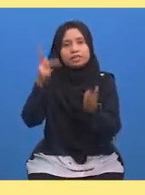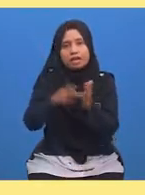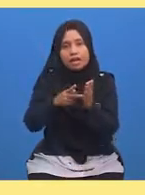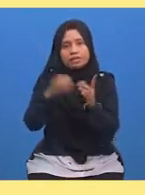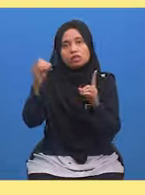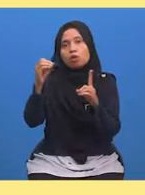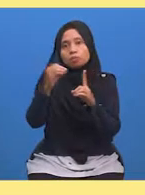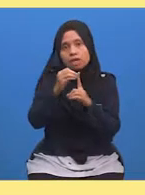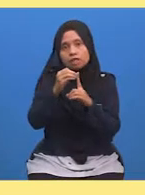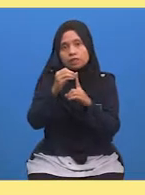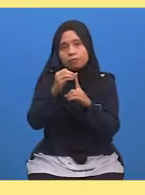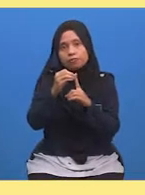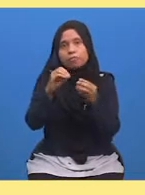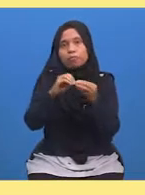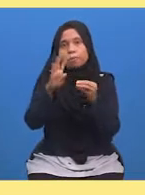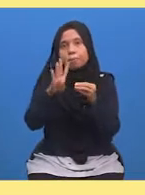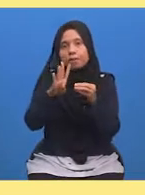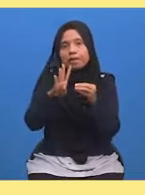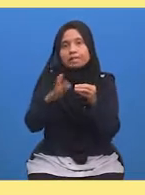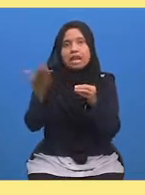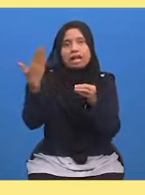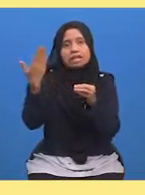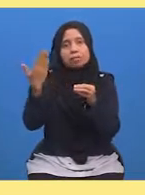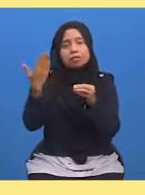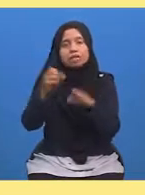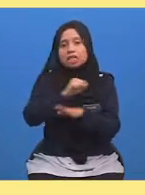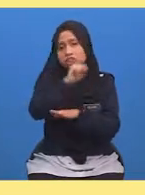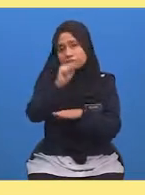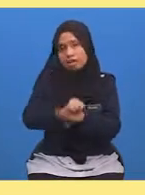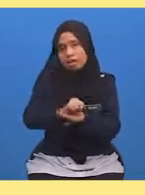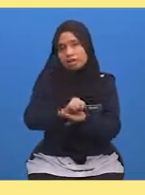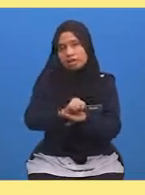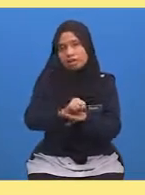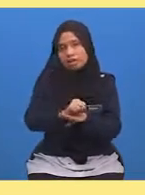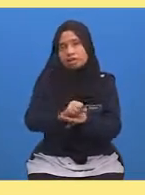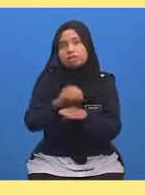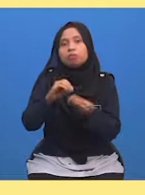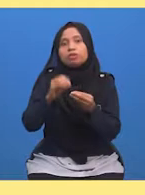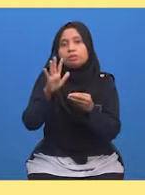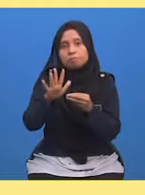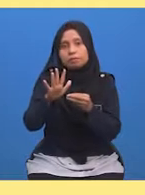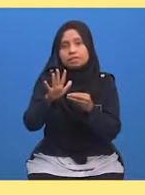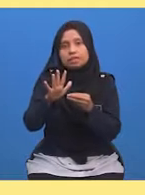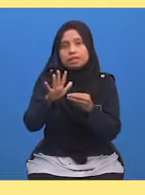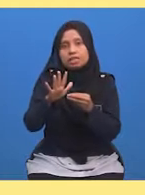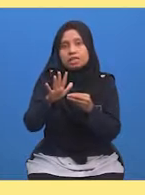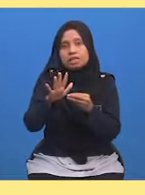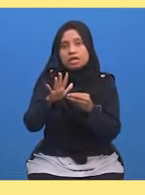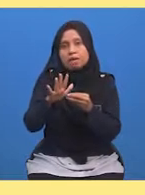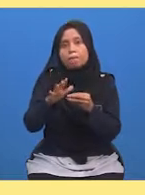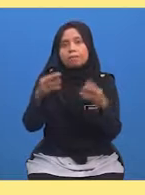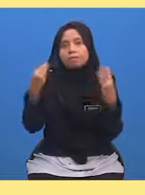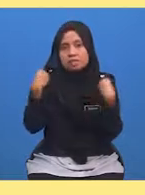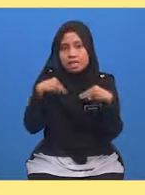objektif. Yang keempat, latar belakang syarikat. Yang kelima, latar belakang